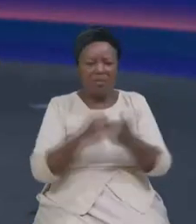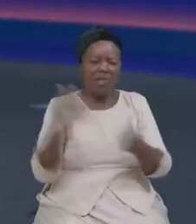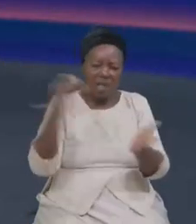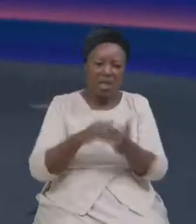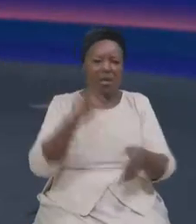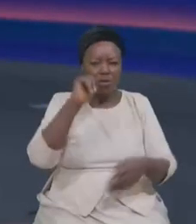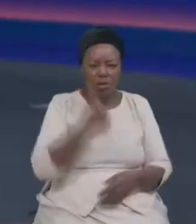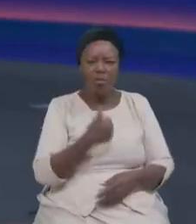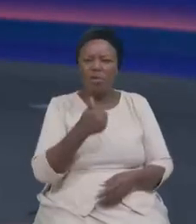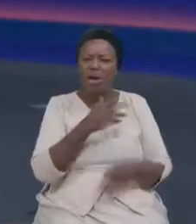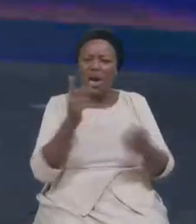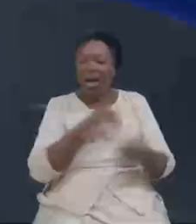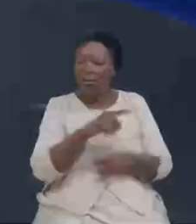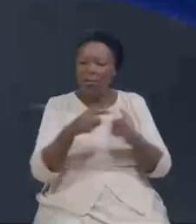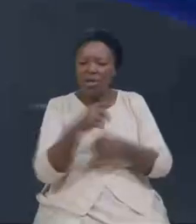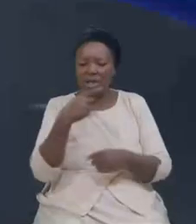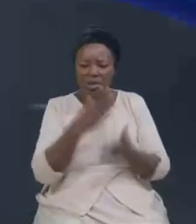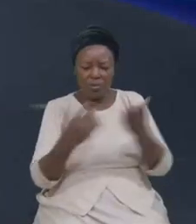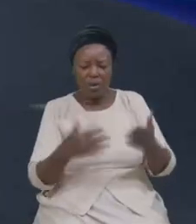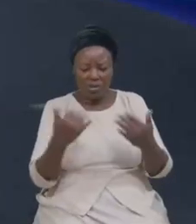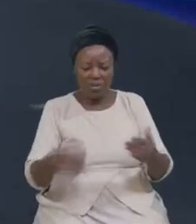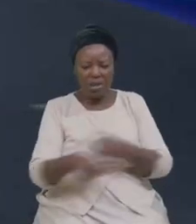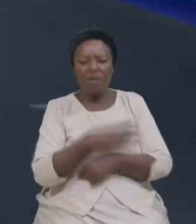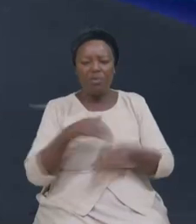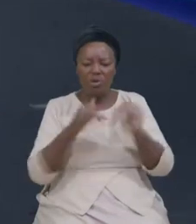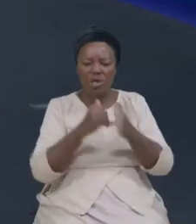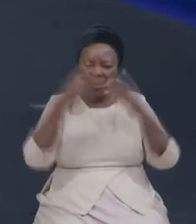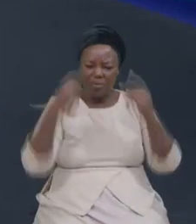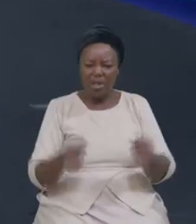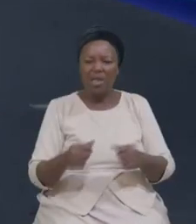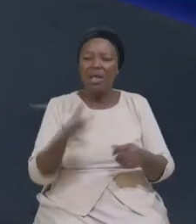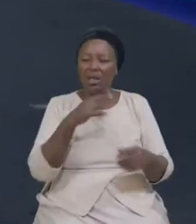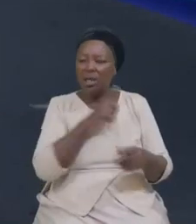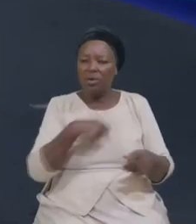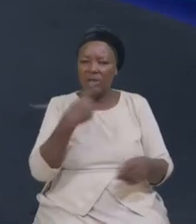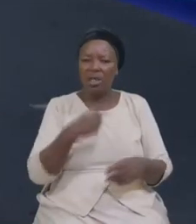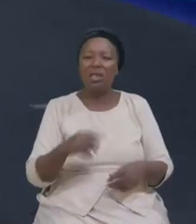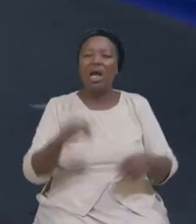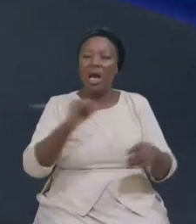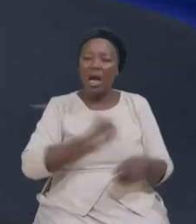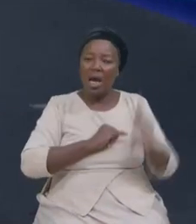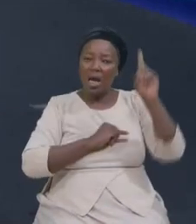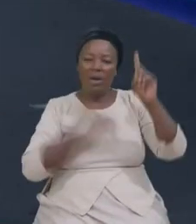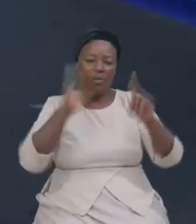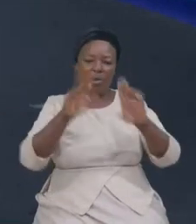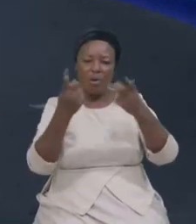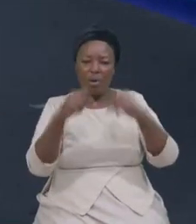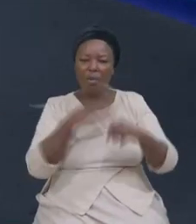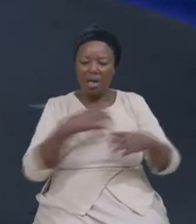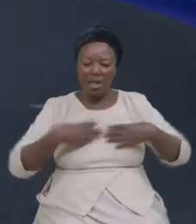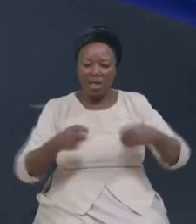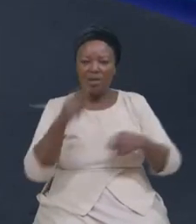l'accomplit instantanément. Je viendrai, je le guérirai. Non, non, non, tu ne dois pas venir. Dis seulement un mot et